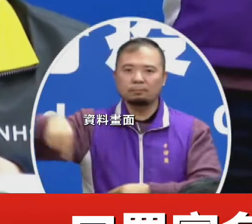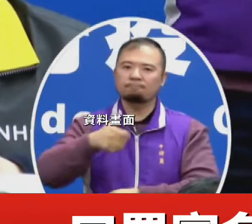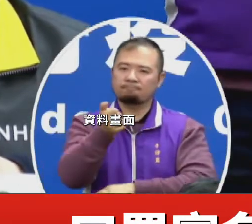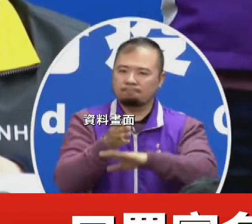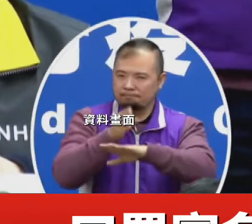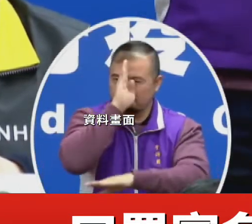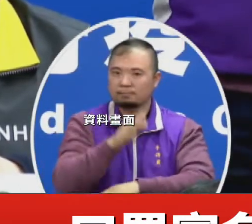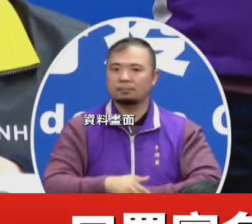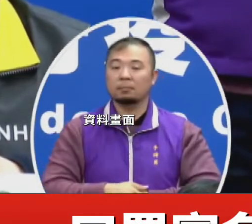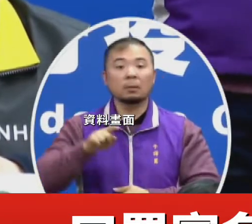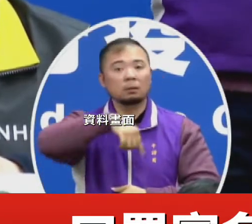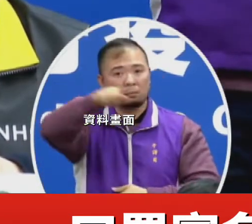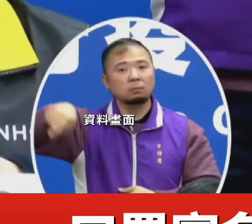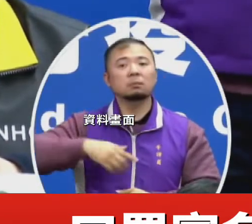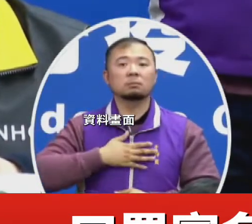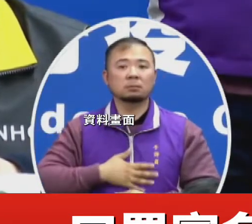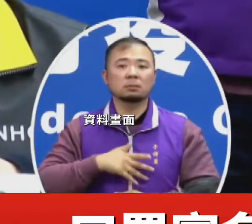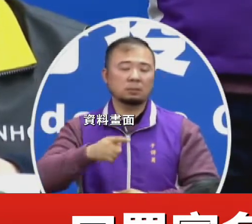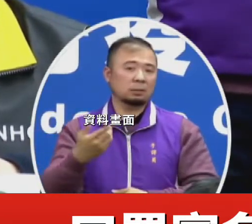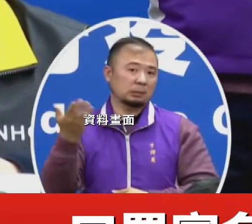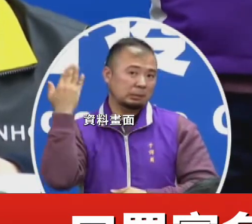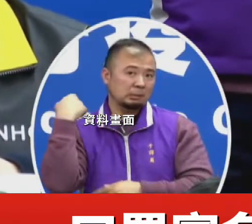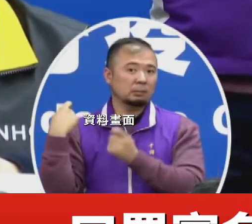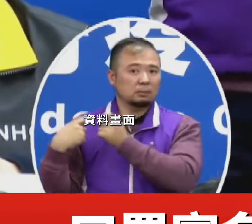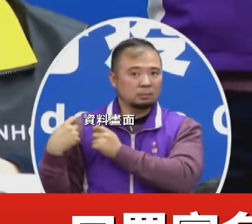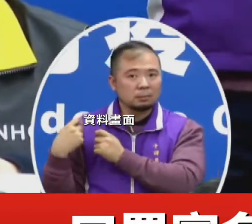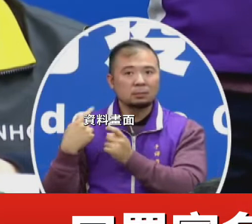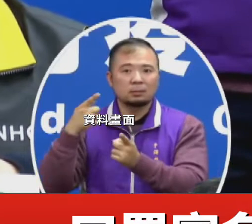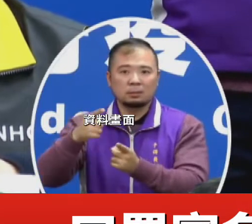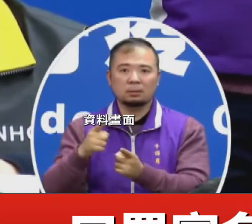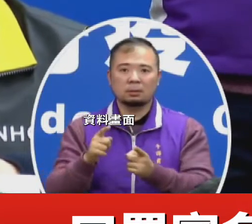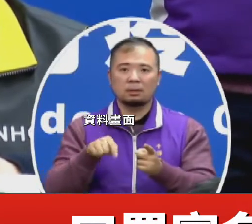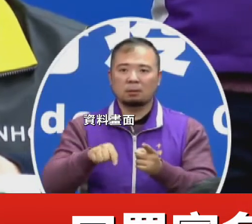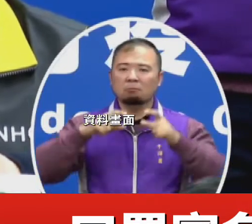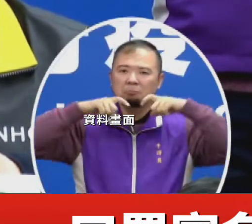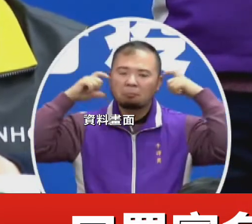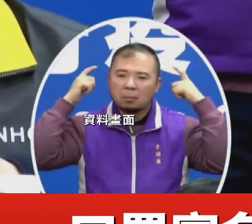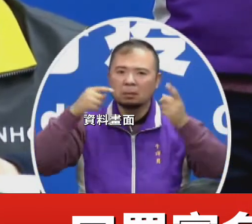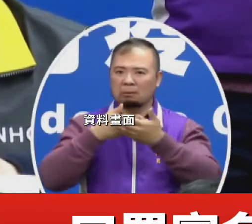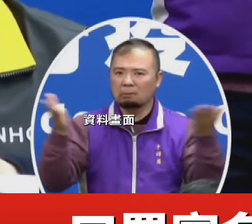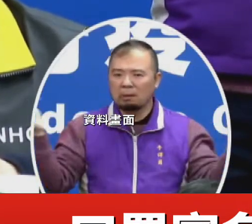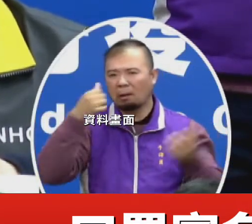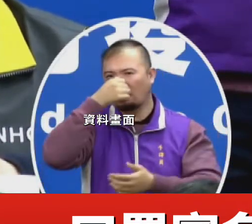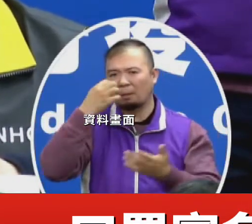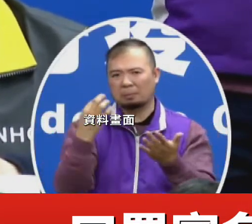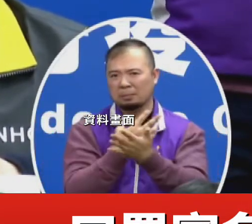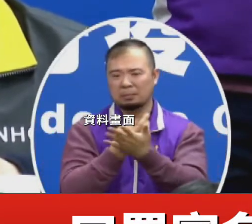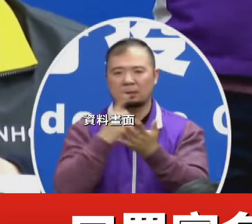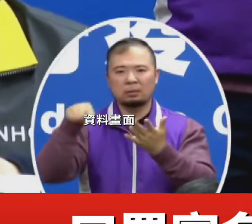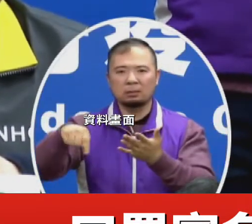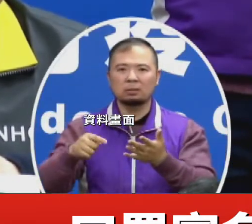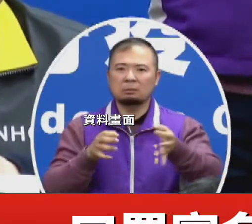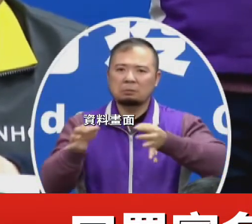意。事实上大家都知道，在前一段时间，这量稍微比较少，所以为了排队啦，为